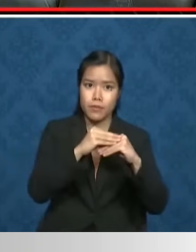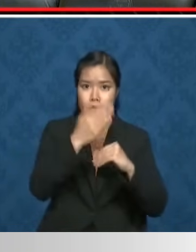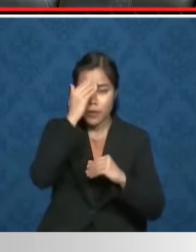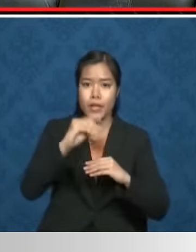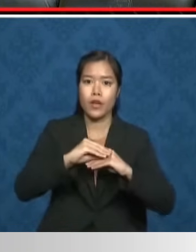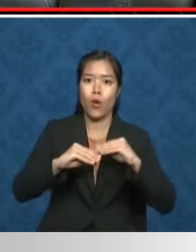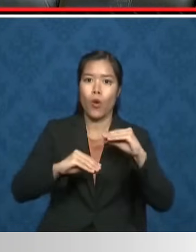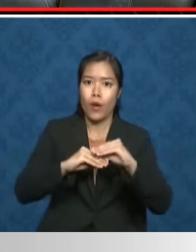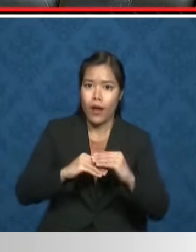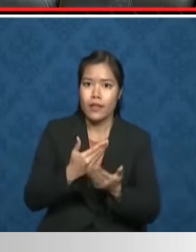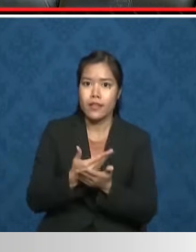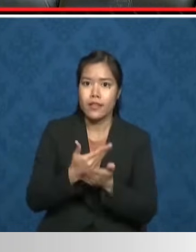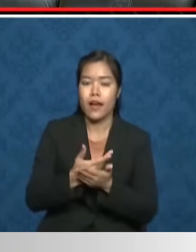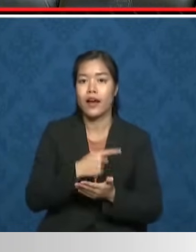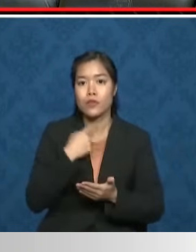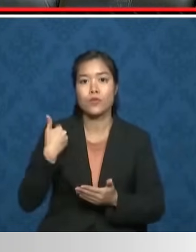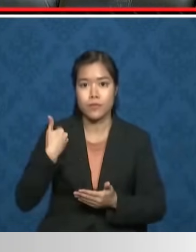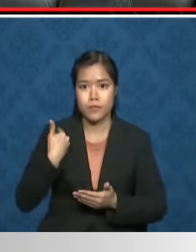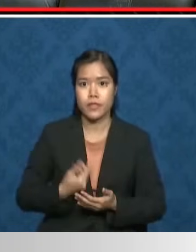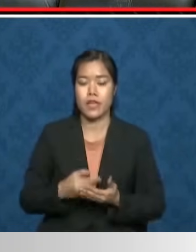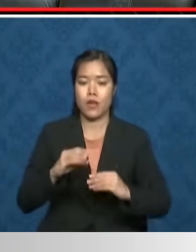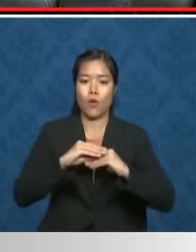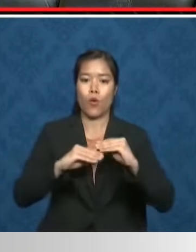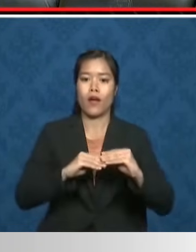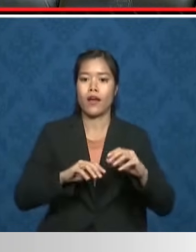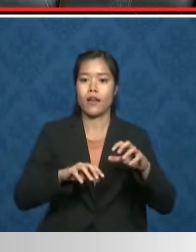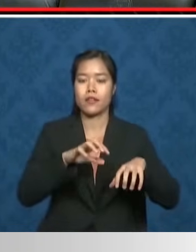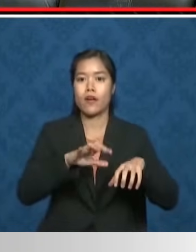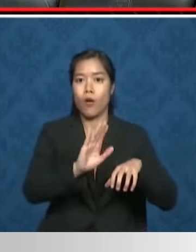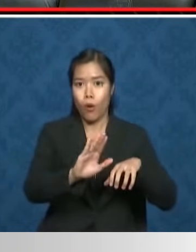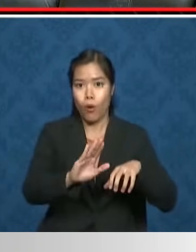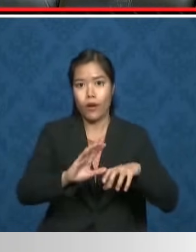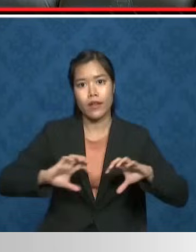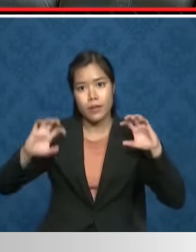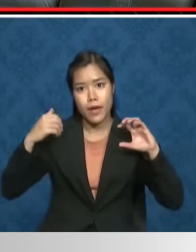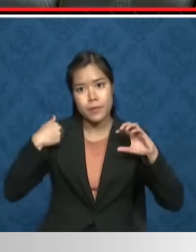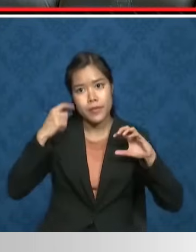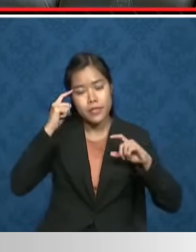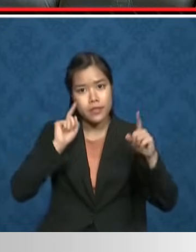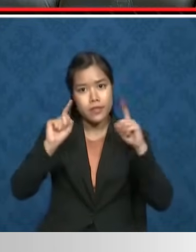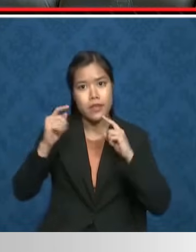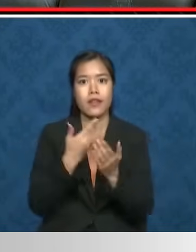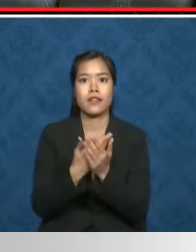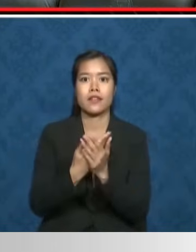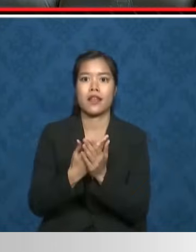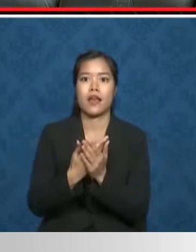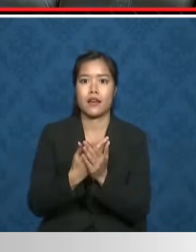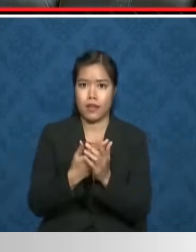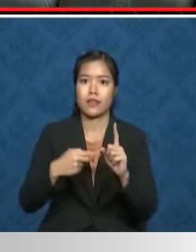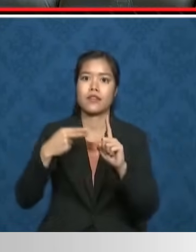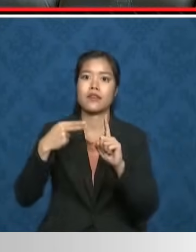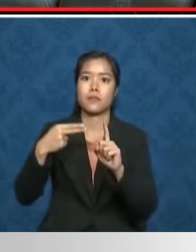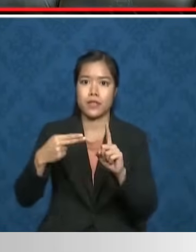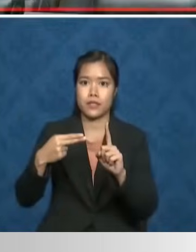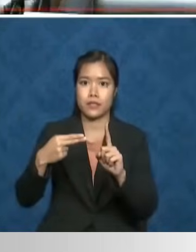งการต่างๆซึ่งหนึ่งในโครงการของรัฐบาลที่พี่น้องประชาชนเป็นกังวลครับโครงการดิจิตอลวอลเล็ต 10,000 บาทที่ไม่ปร